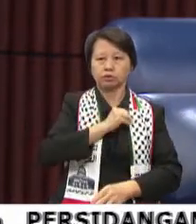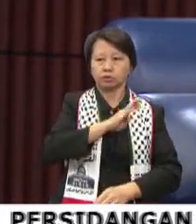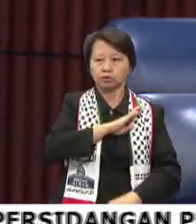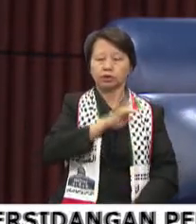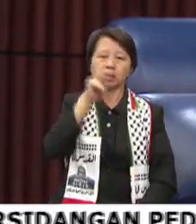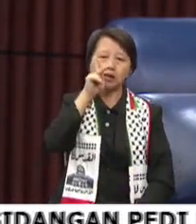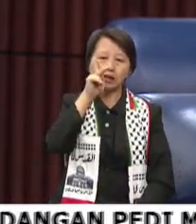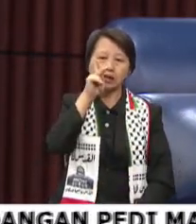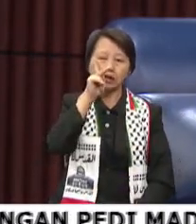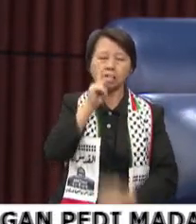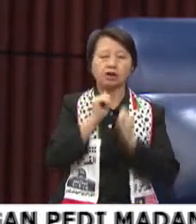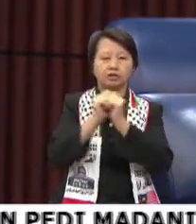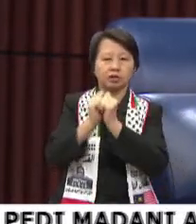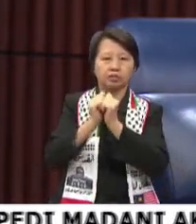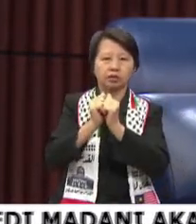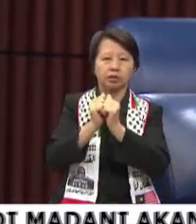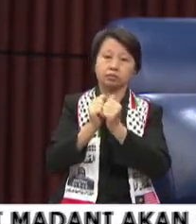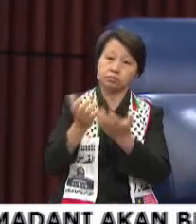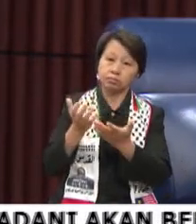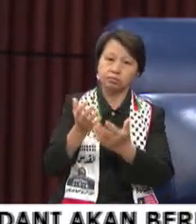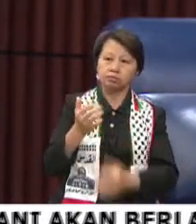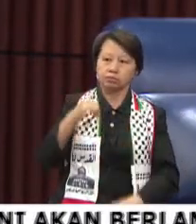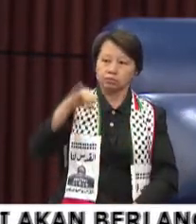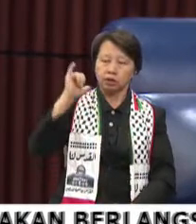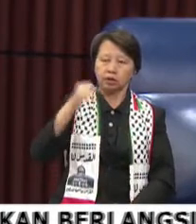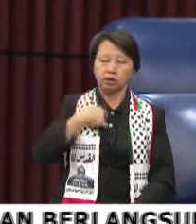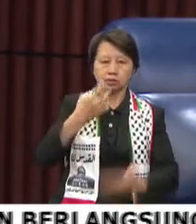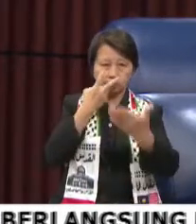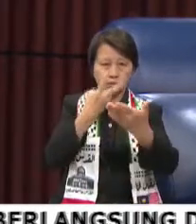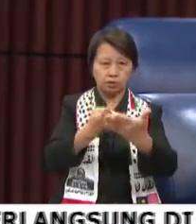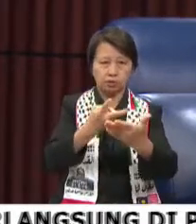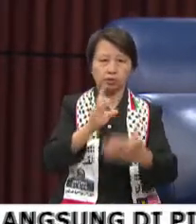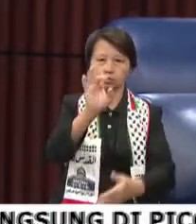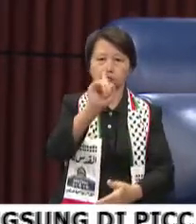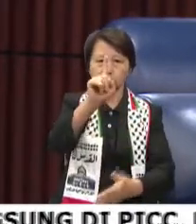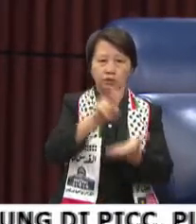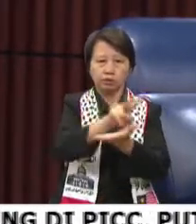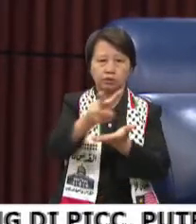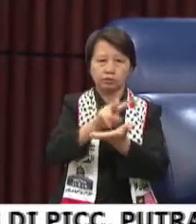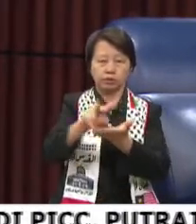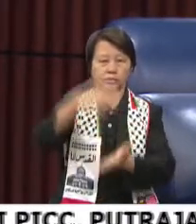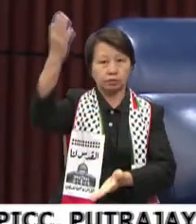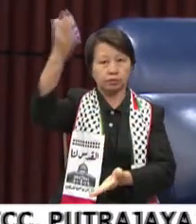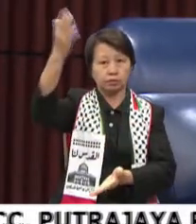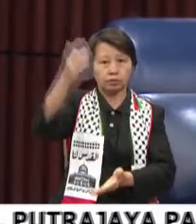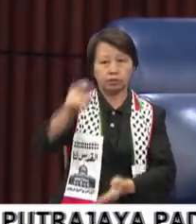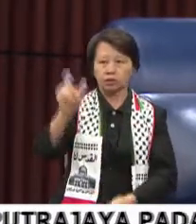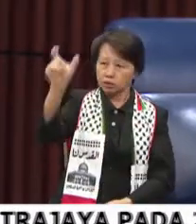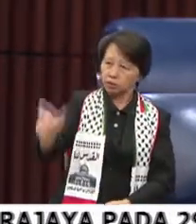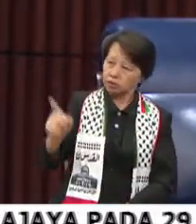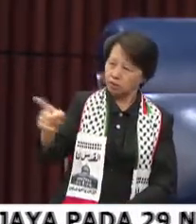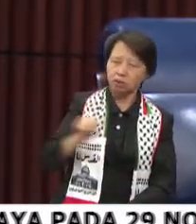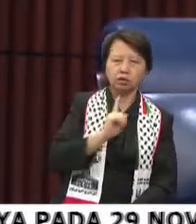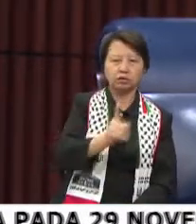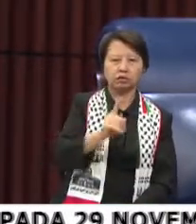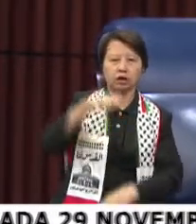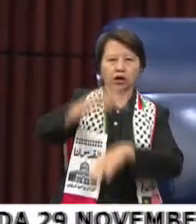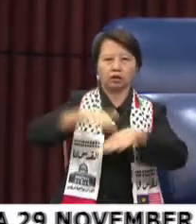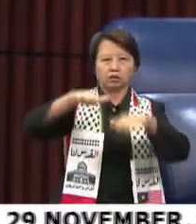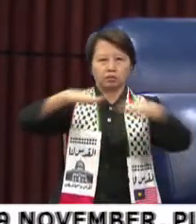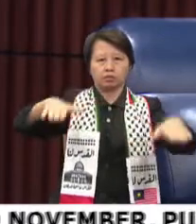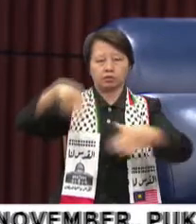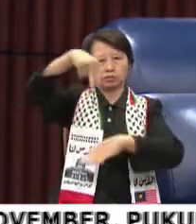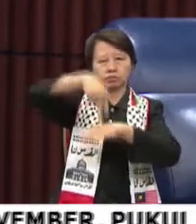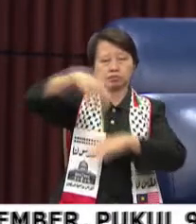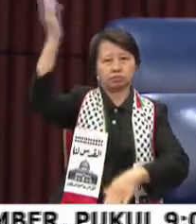Kedah bersama-sama tuan yang di-pertua semalam saya meneliti satu video ceramah seorang yang beragama Islam di atas pentas